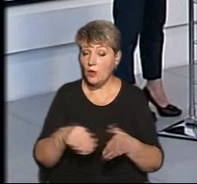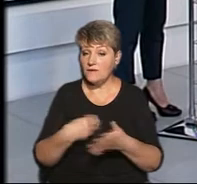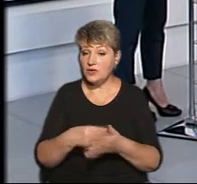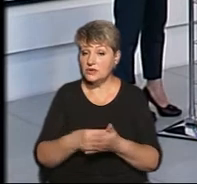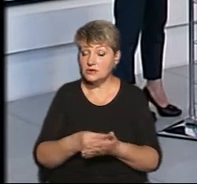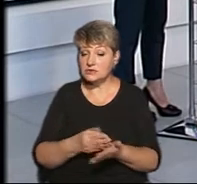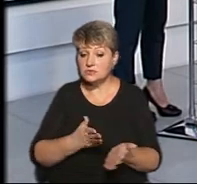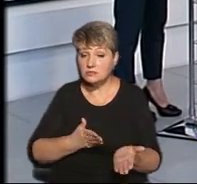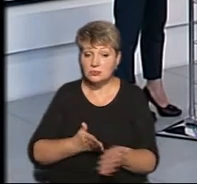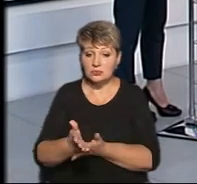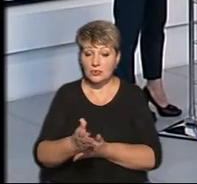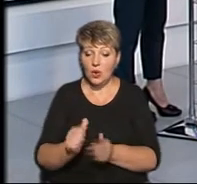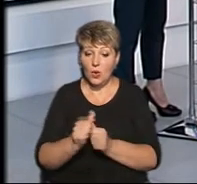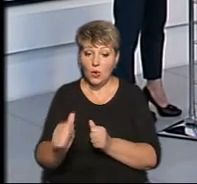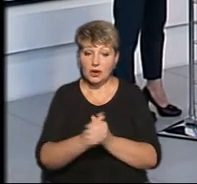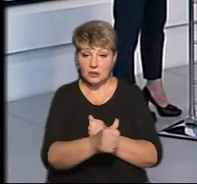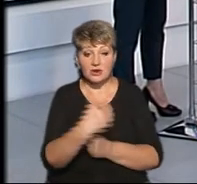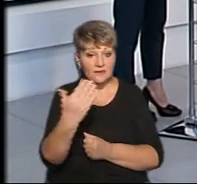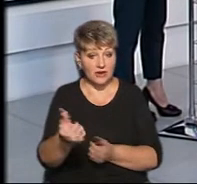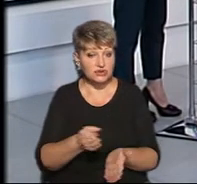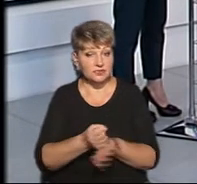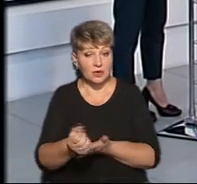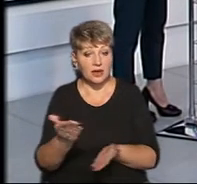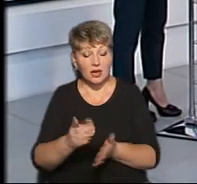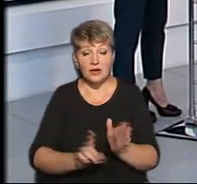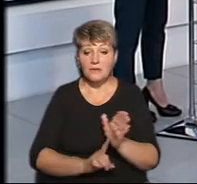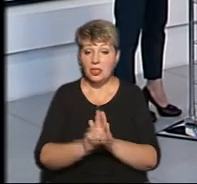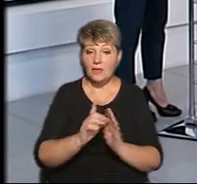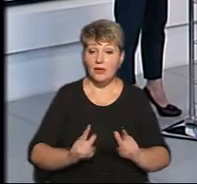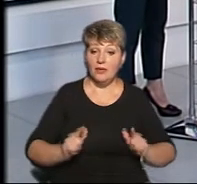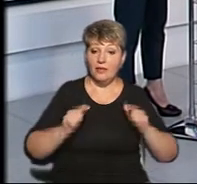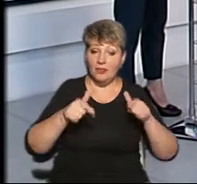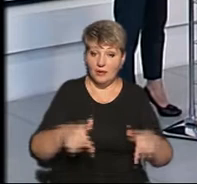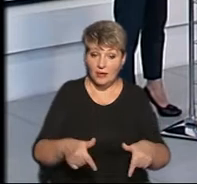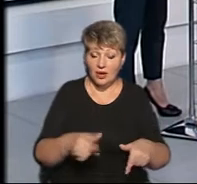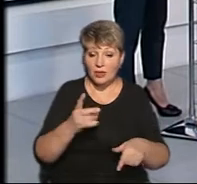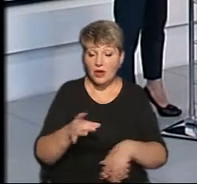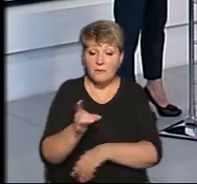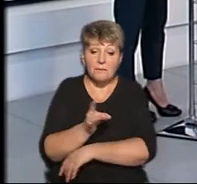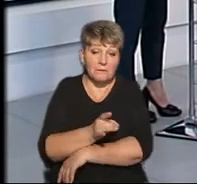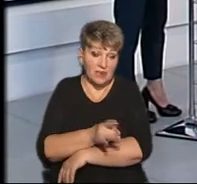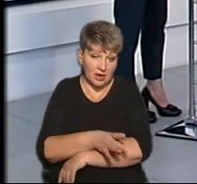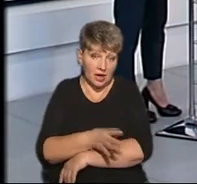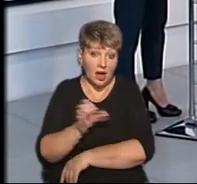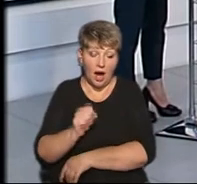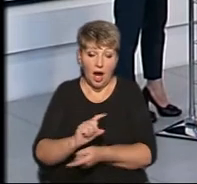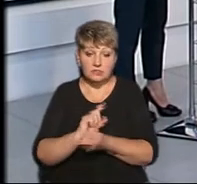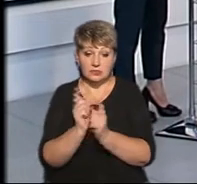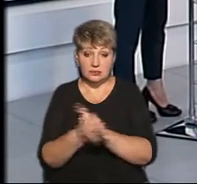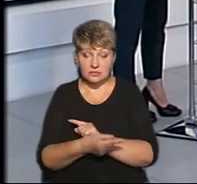прорив окремих ваших висуванців, які на початку вступу на посаді балансували на межі бідності, а потім